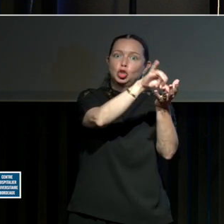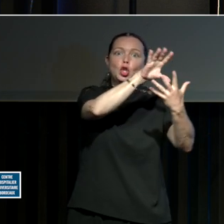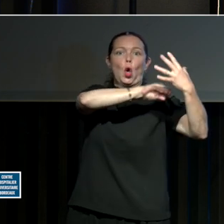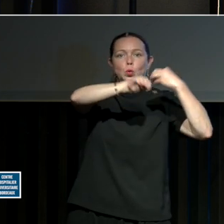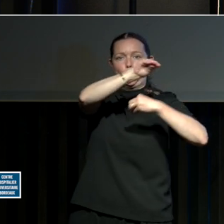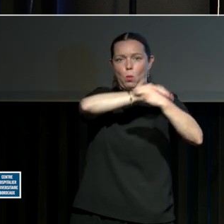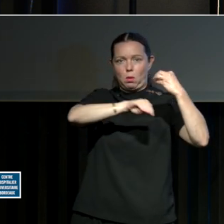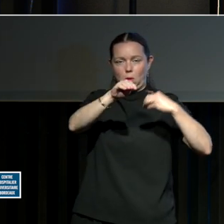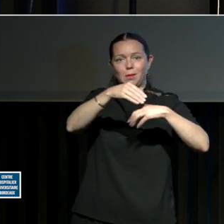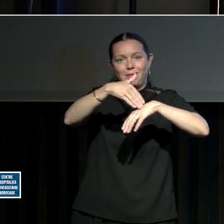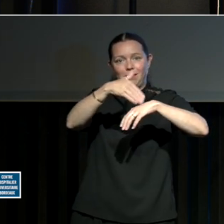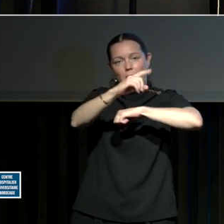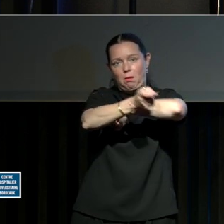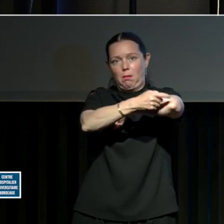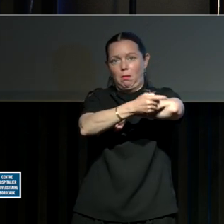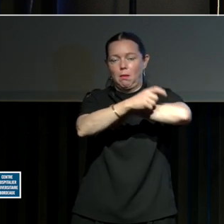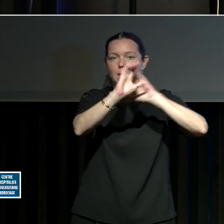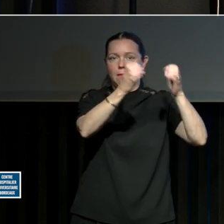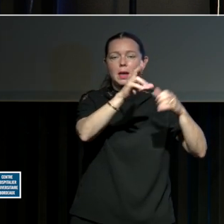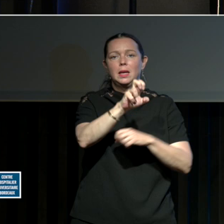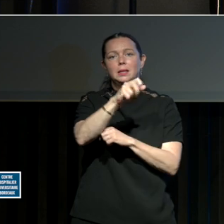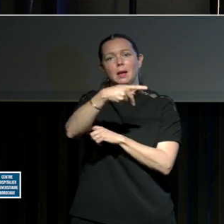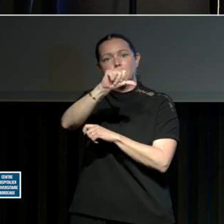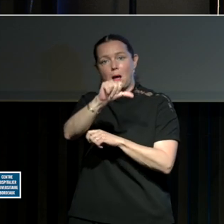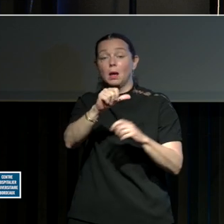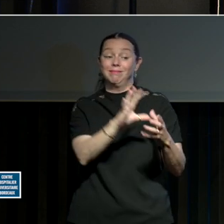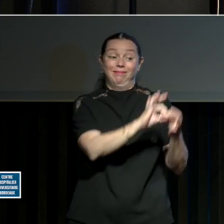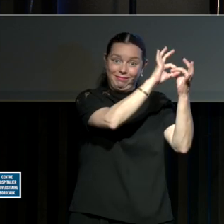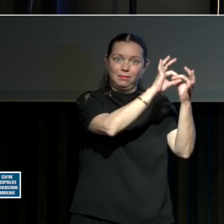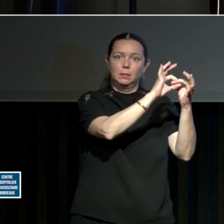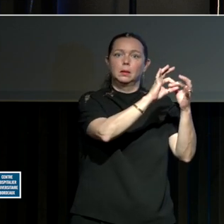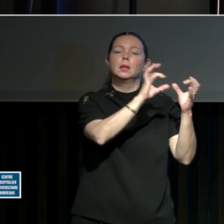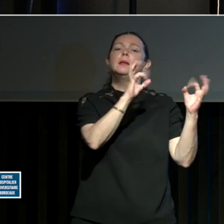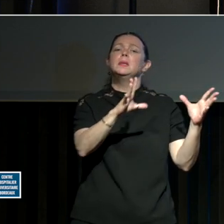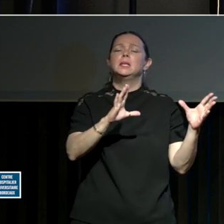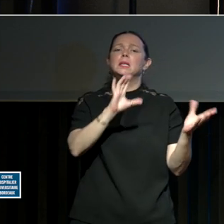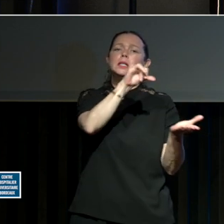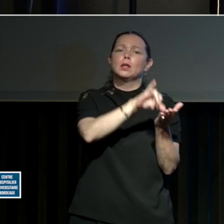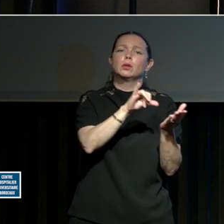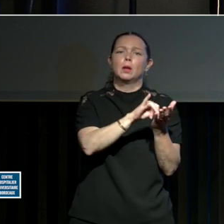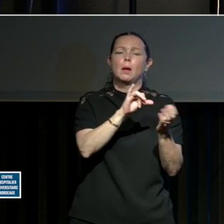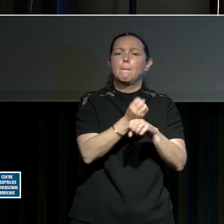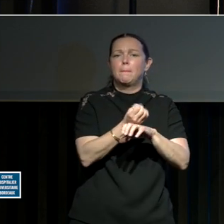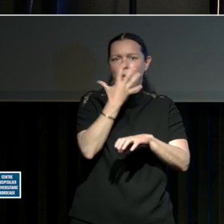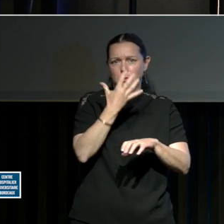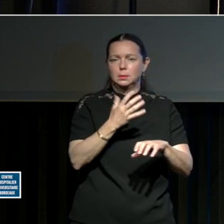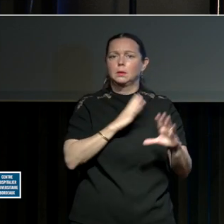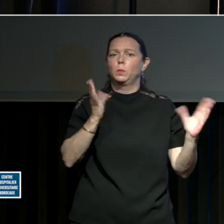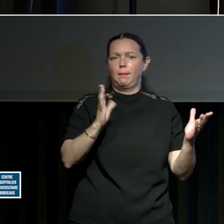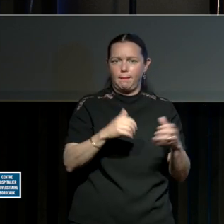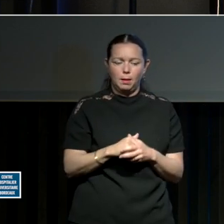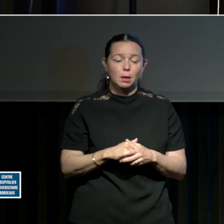de prévention en addictologie, l'EXAPA, dont celui du centre hospitalier Charles Perrins, qui est rattaché donc au